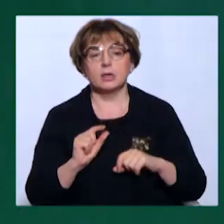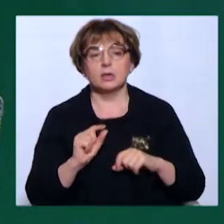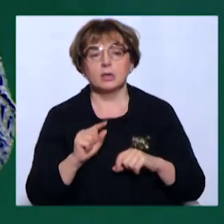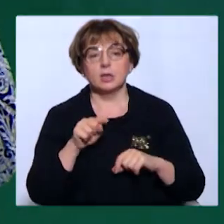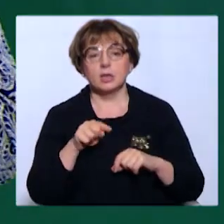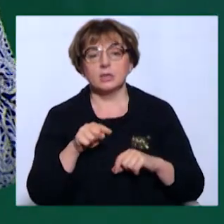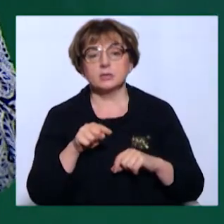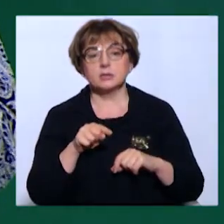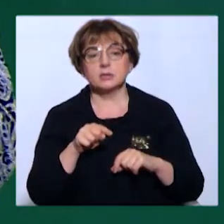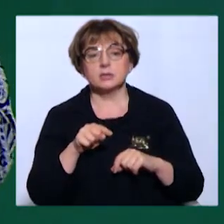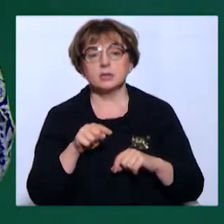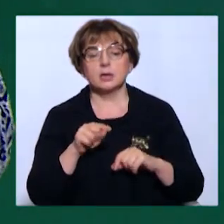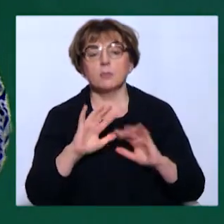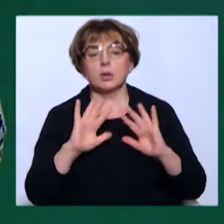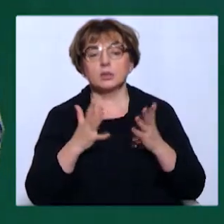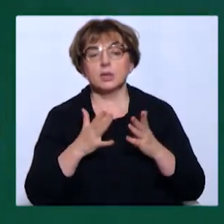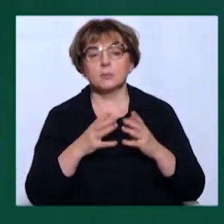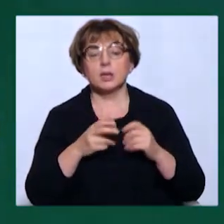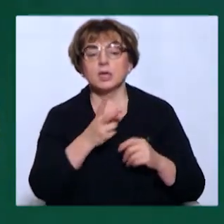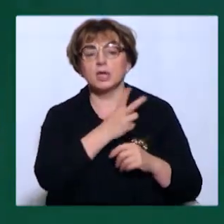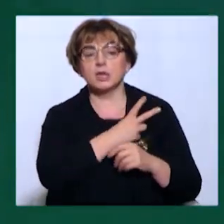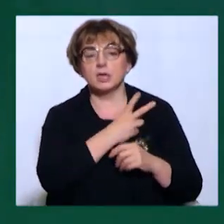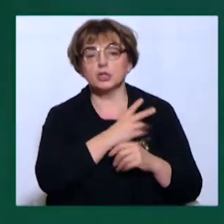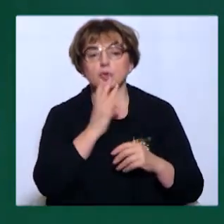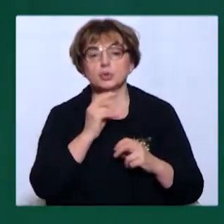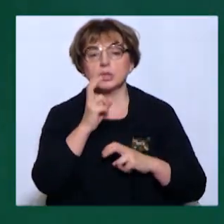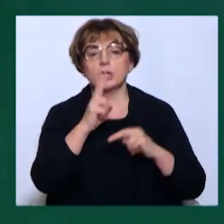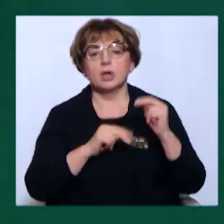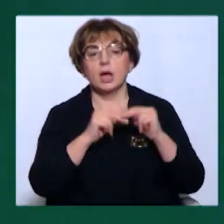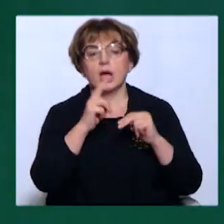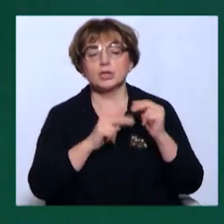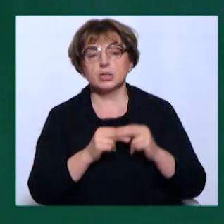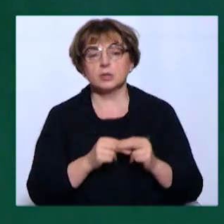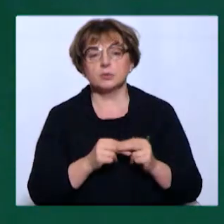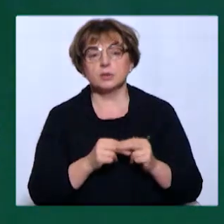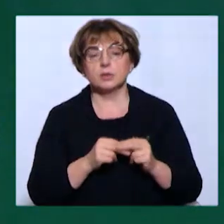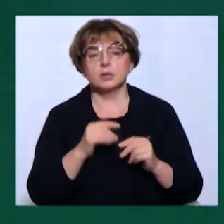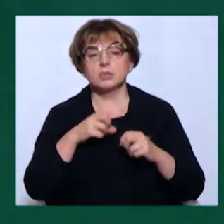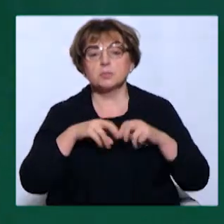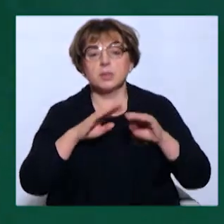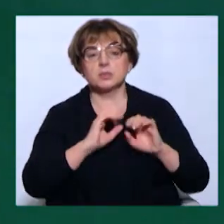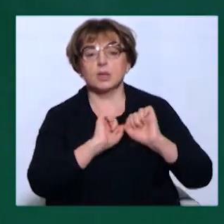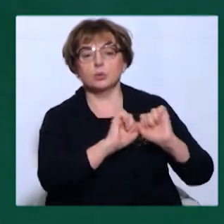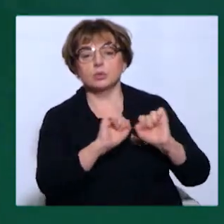ეს ხდებოდა ინგლისში, როცა აშენებდნენ ჯებირს